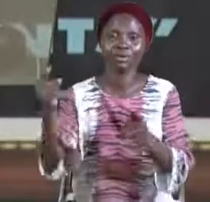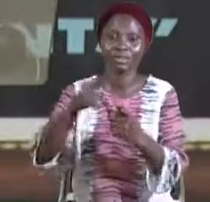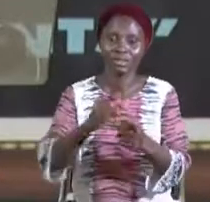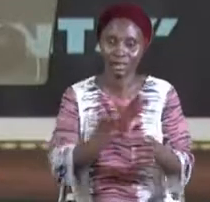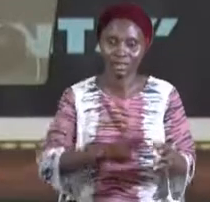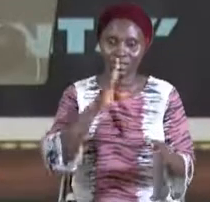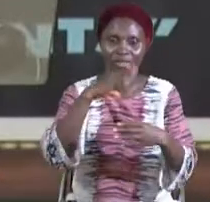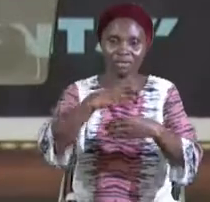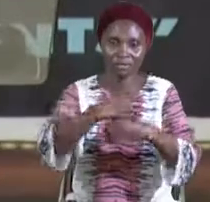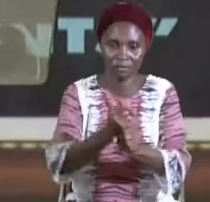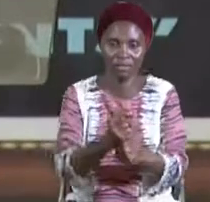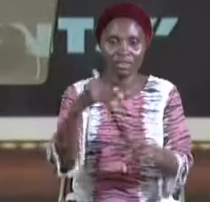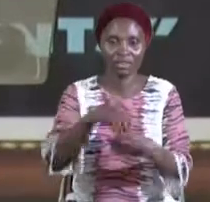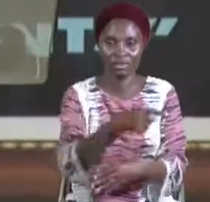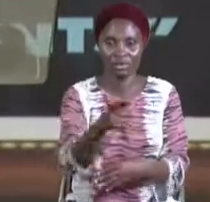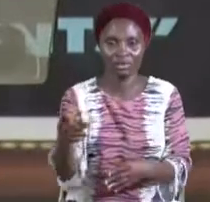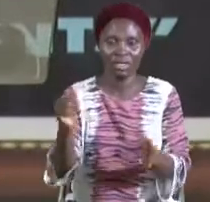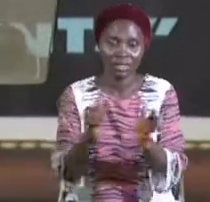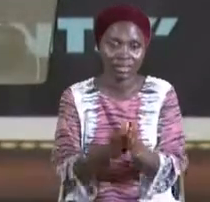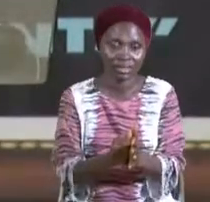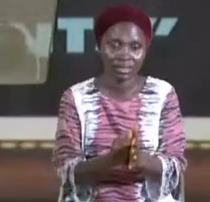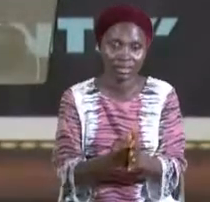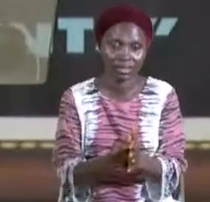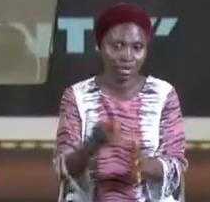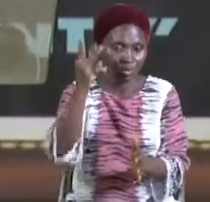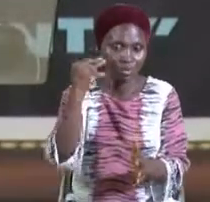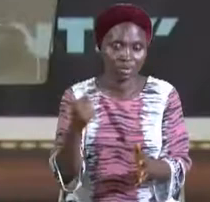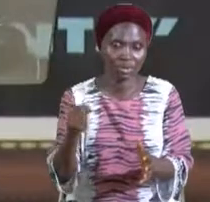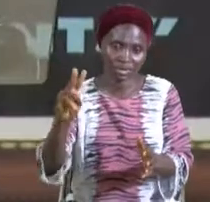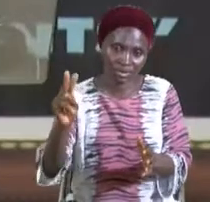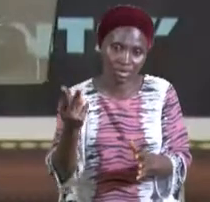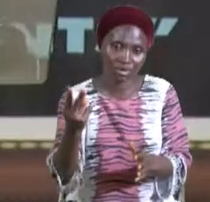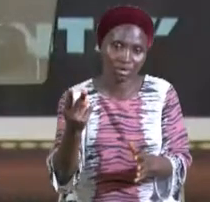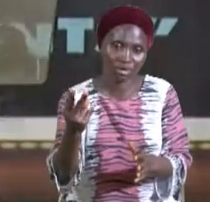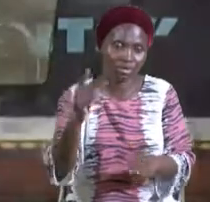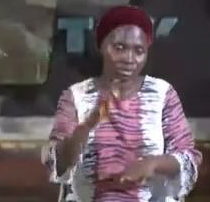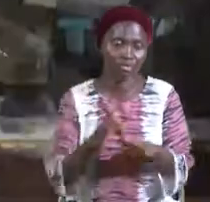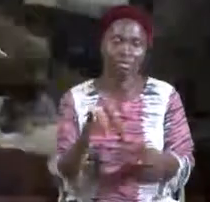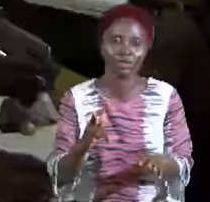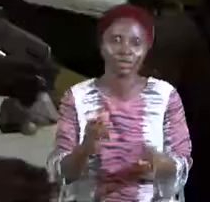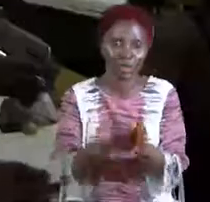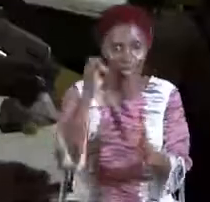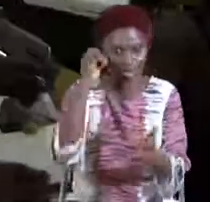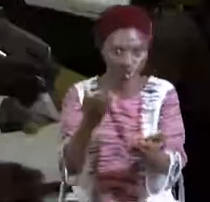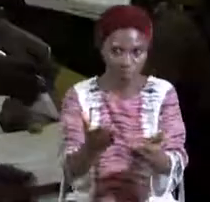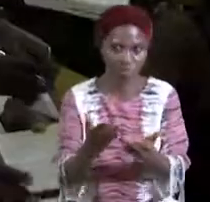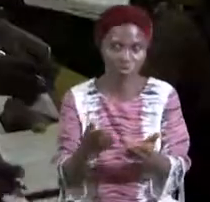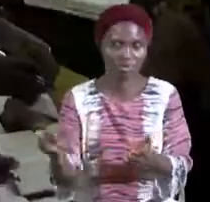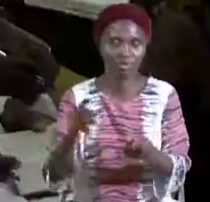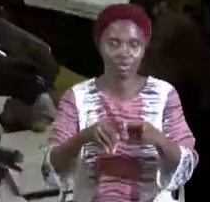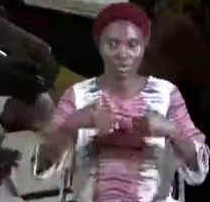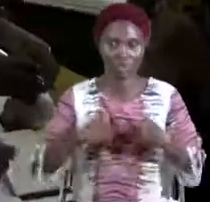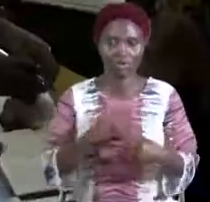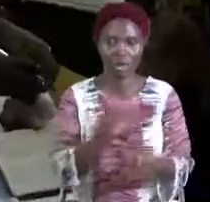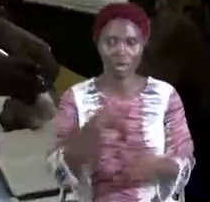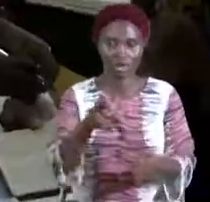vous. C'était la seconde touche. Il voulait qu'ils aient, et tu auras pour toi.